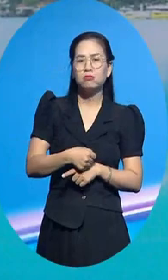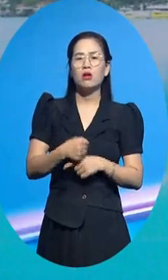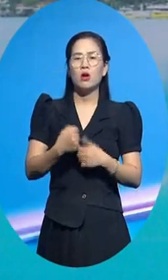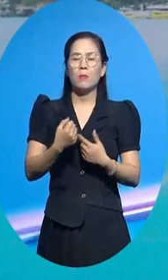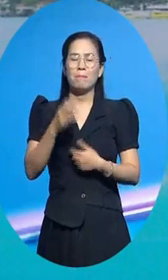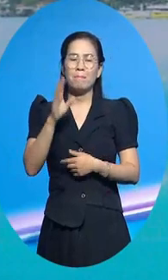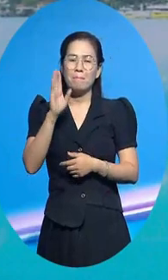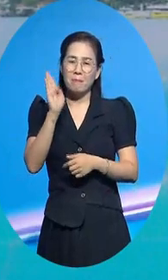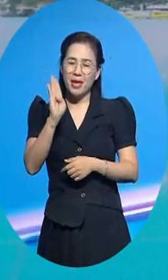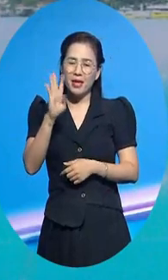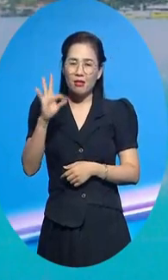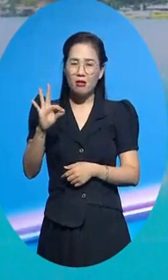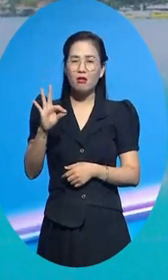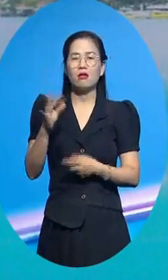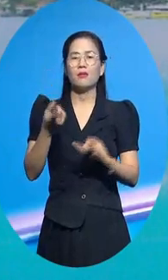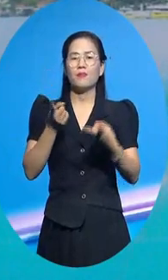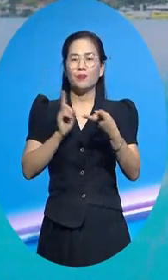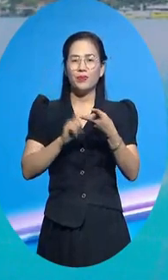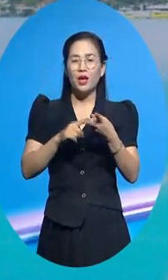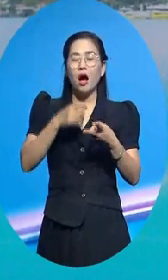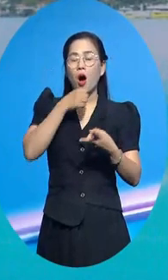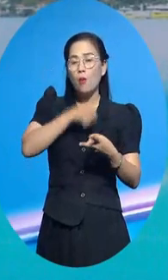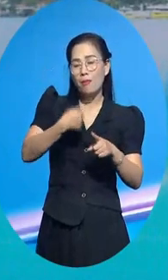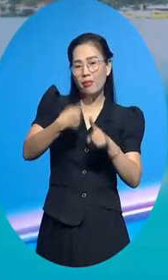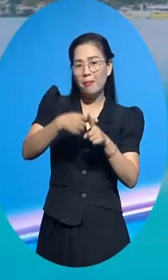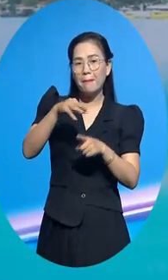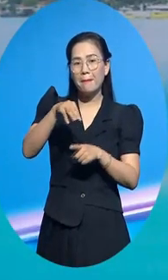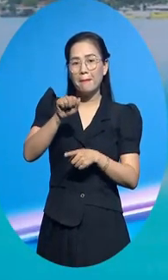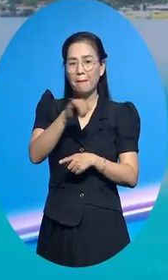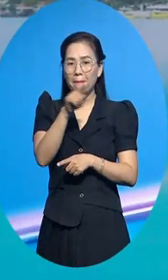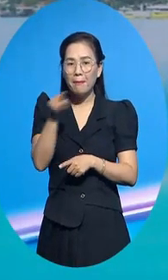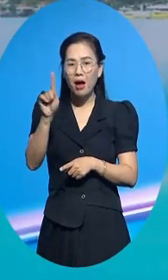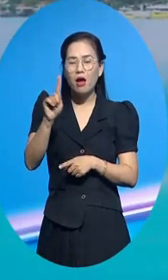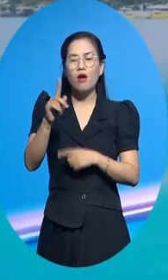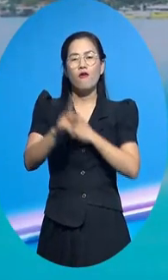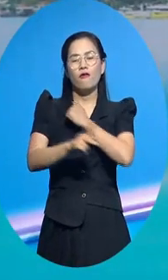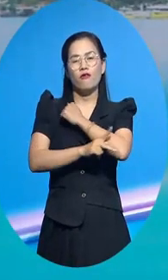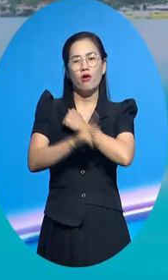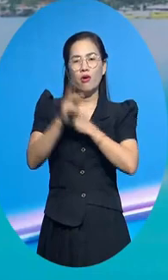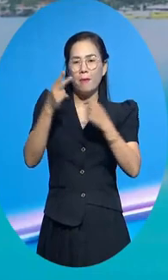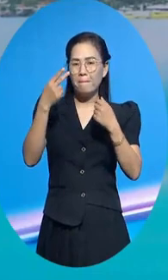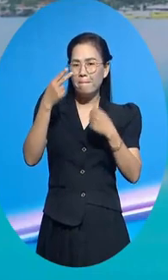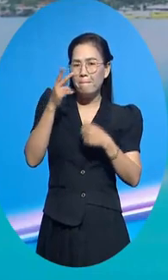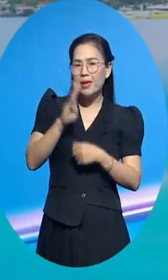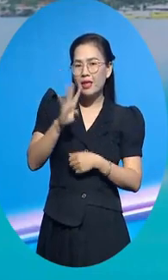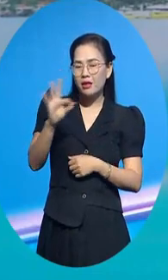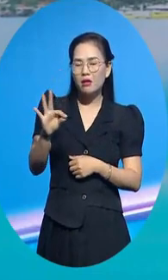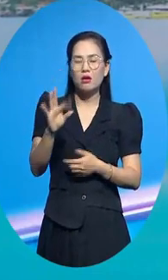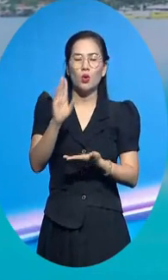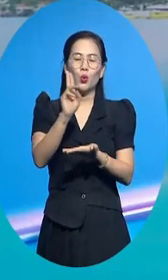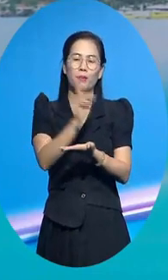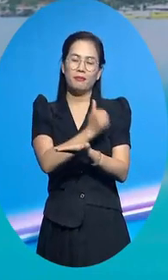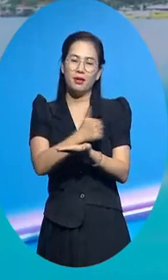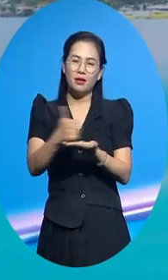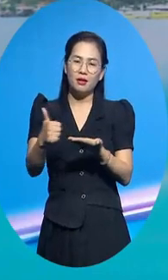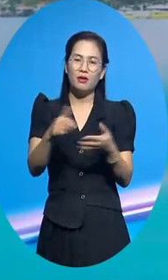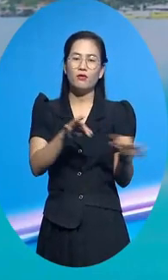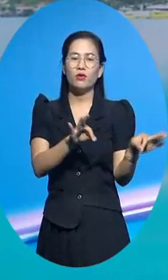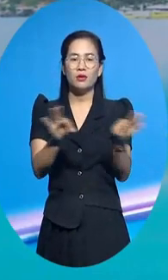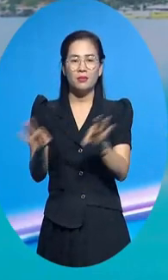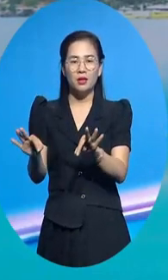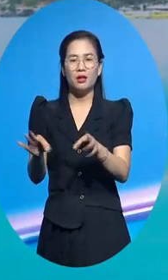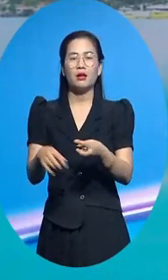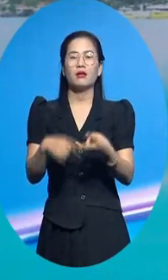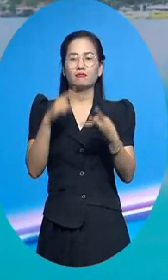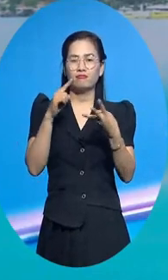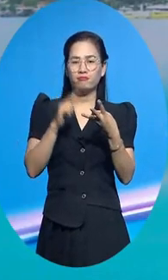phố Hồ Chí Minh, Phan Văn Mãi, Ủy viên Trung ương Đảng, Phó Bí thư Thường trực Thành ủy, Chủ tịch Ủy ban Nhân dân thành phố Hồ Chí Minh, Nguyễn Văn Hiếu, Ủy viên Dự